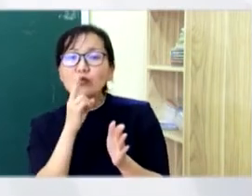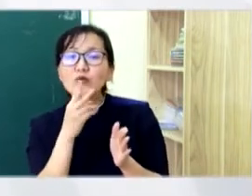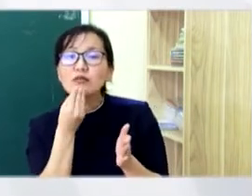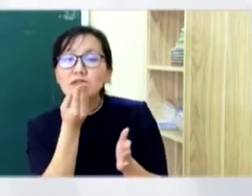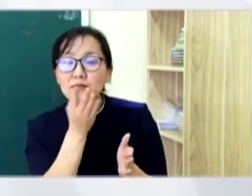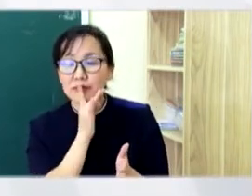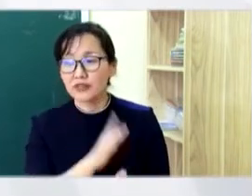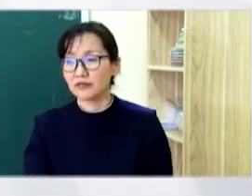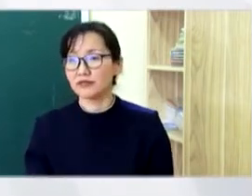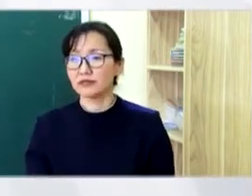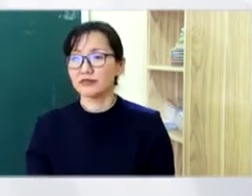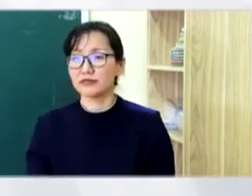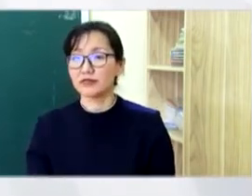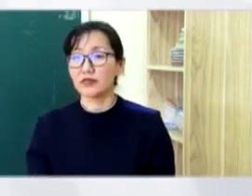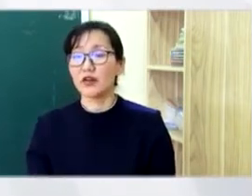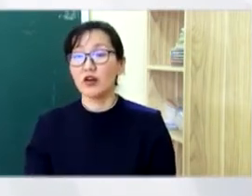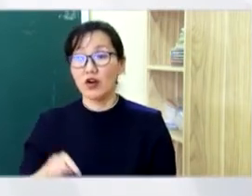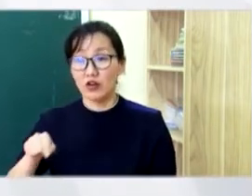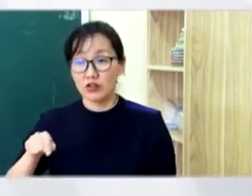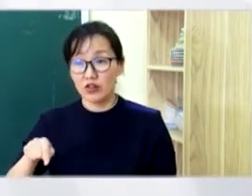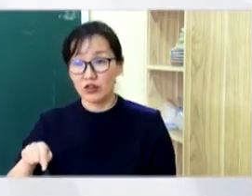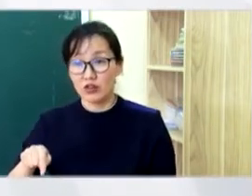12 125 кг анс